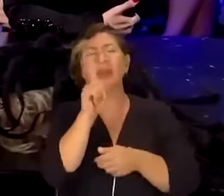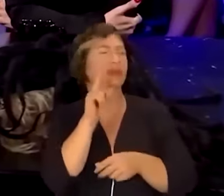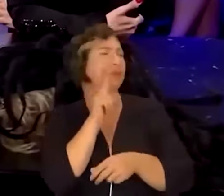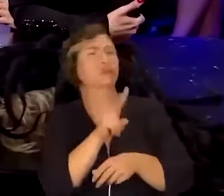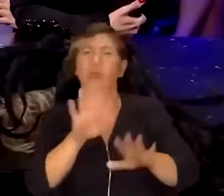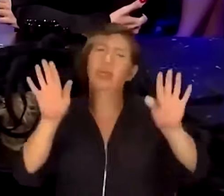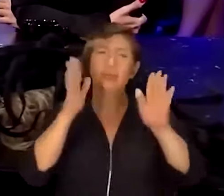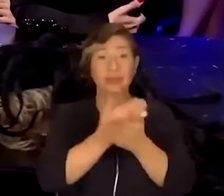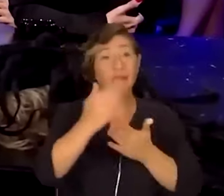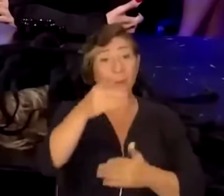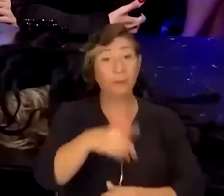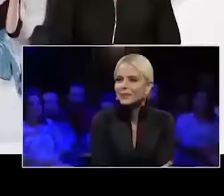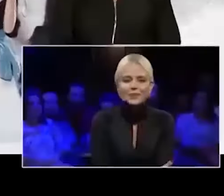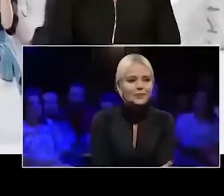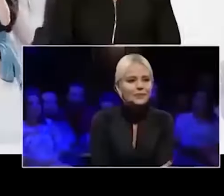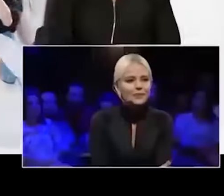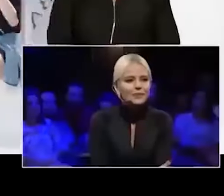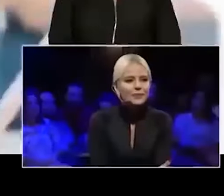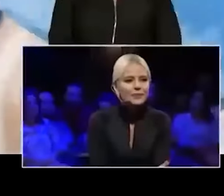baktın bu kadar devam